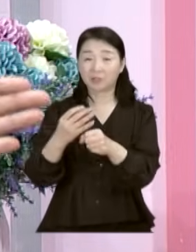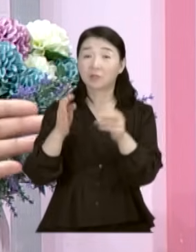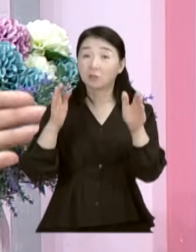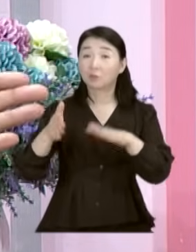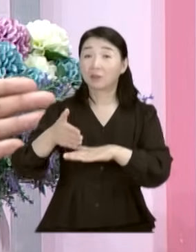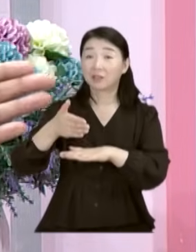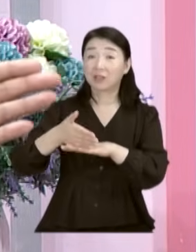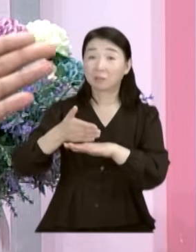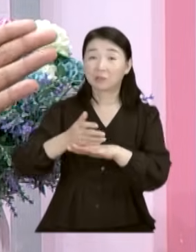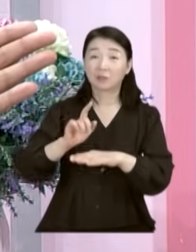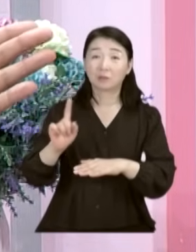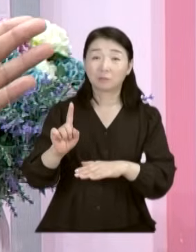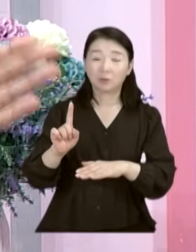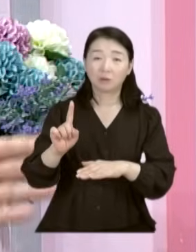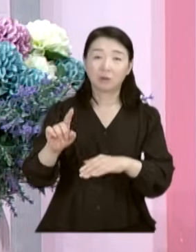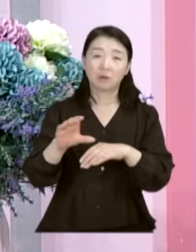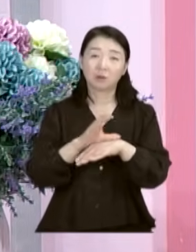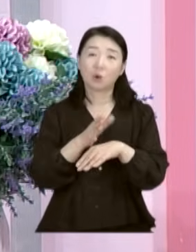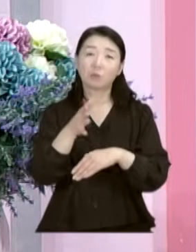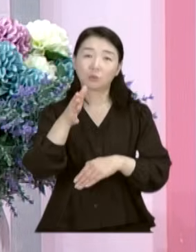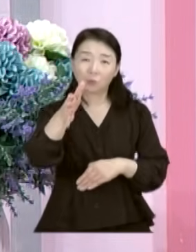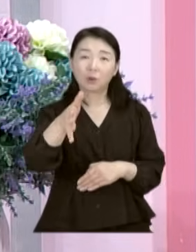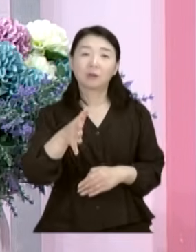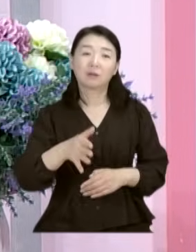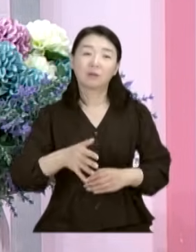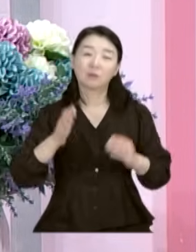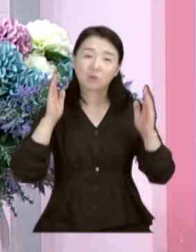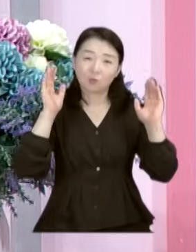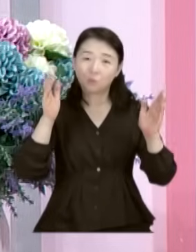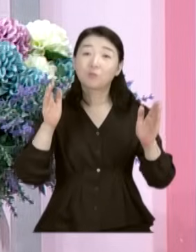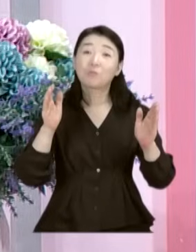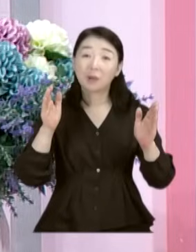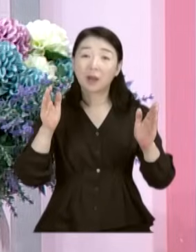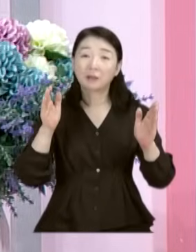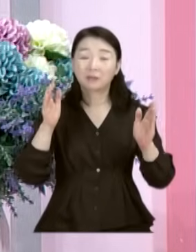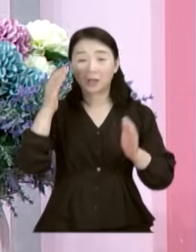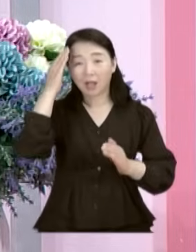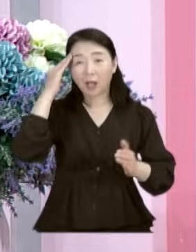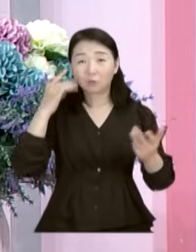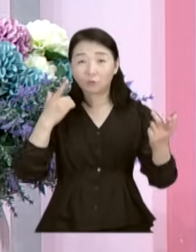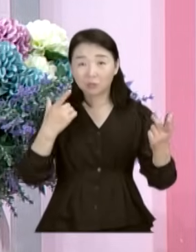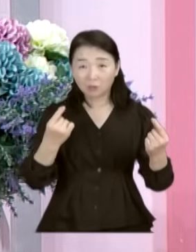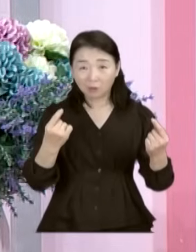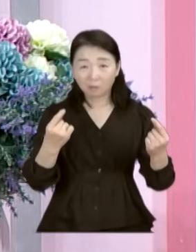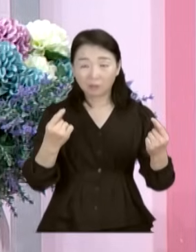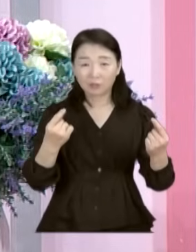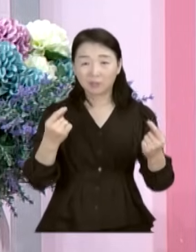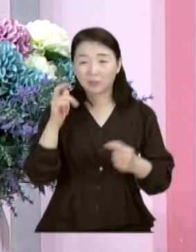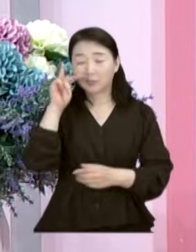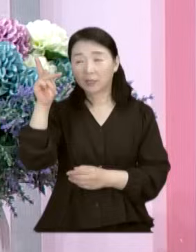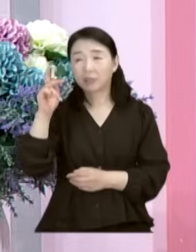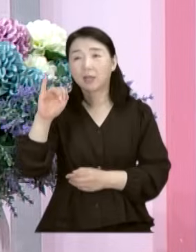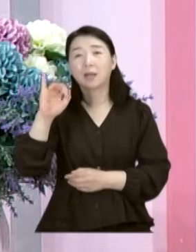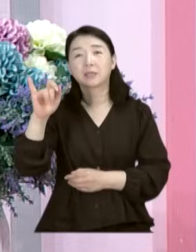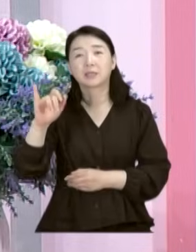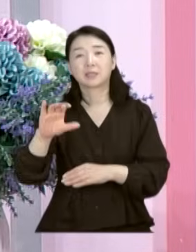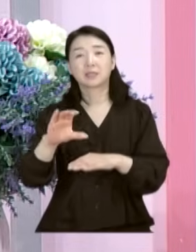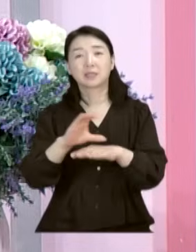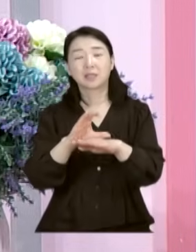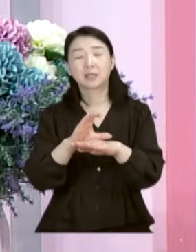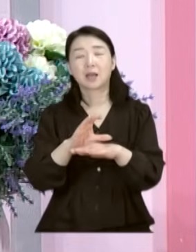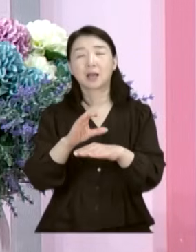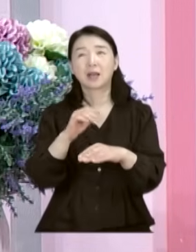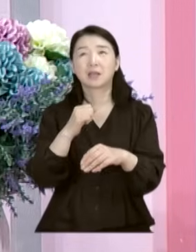동안 정말 감사하게 컴퓨터공학과에서 공부를 하고 한국처럼 자기도 케냐가 it